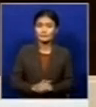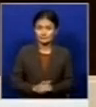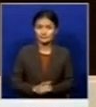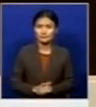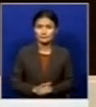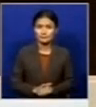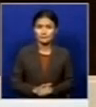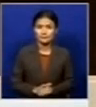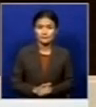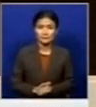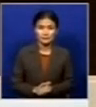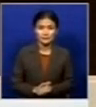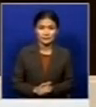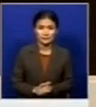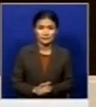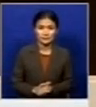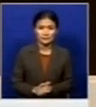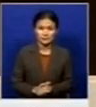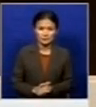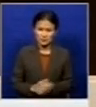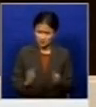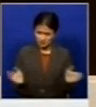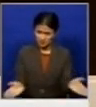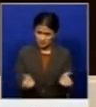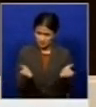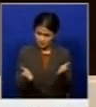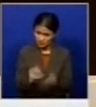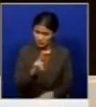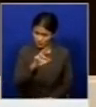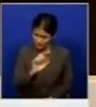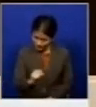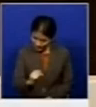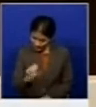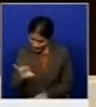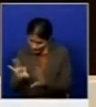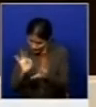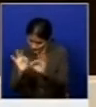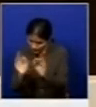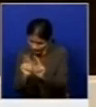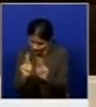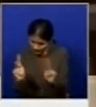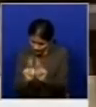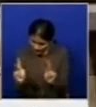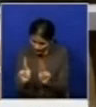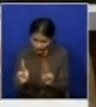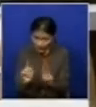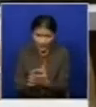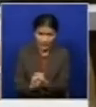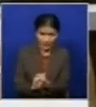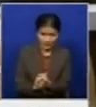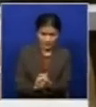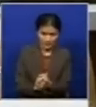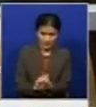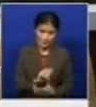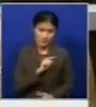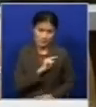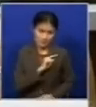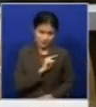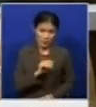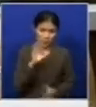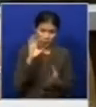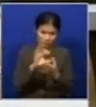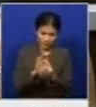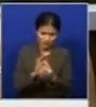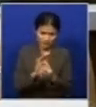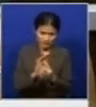เรื่องขอให้สภาตั้งคณะกรรมการวิสามัญเพื่อพิจารณาและศึกษาผลกระทบจากการที่